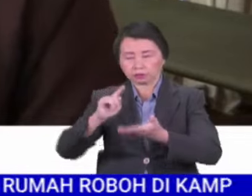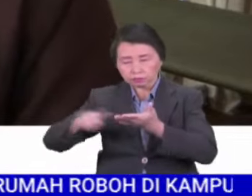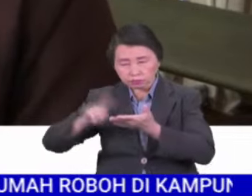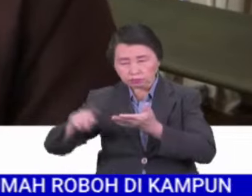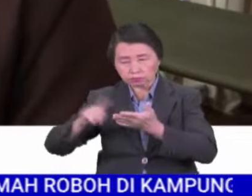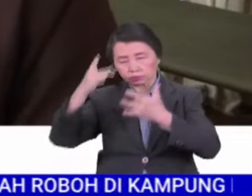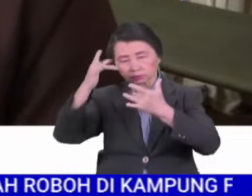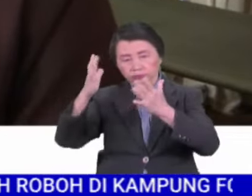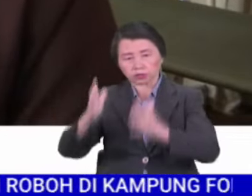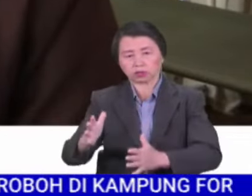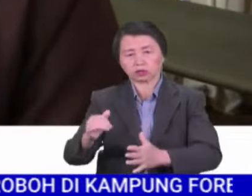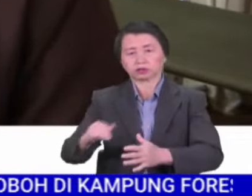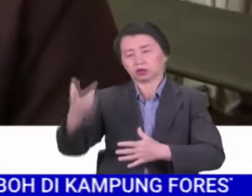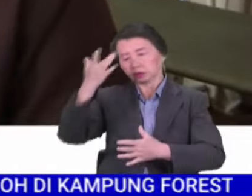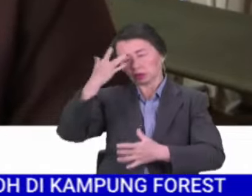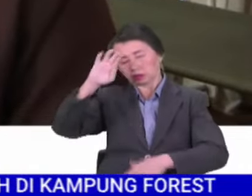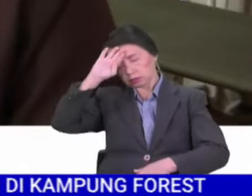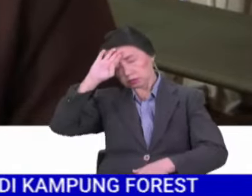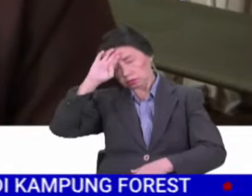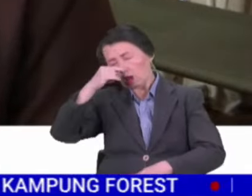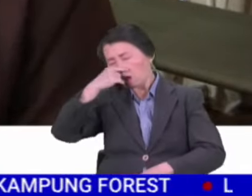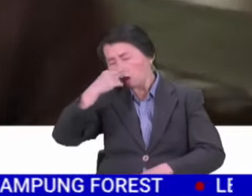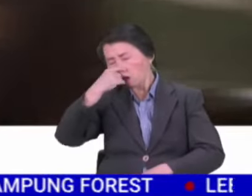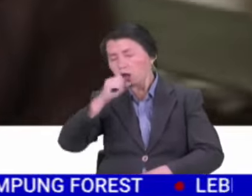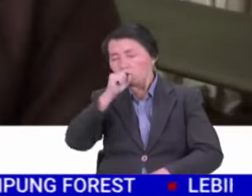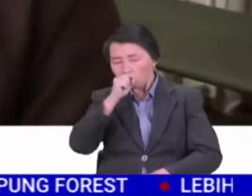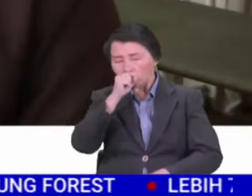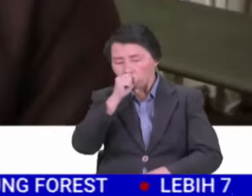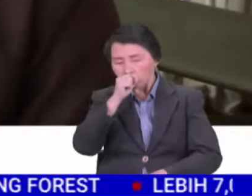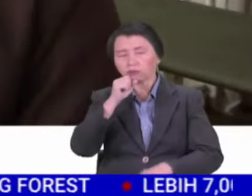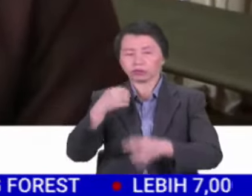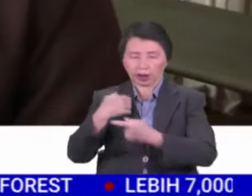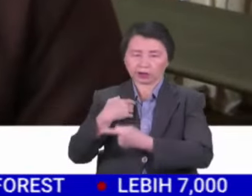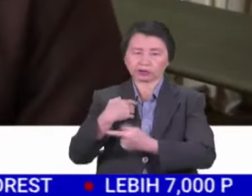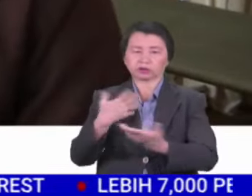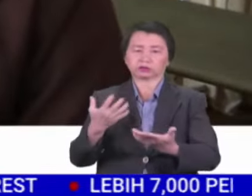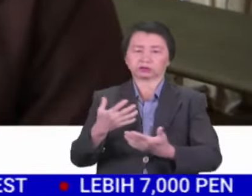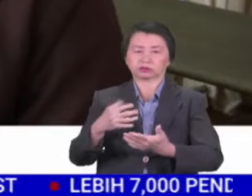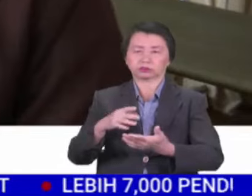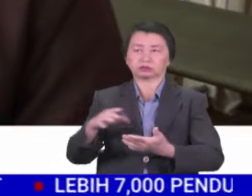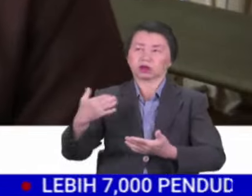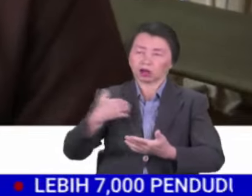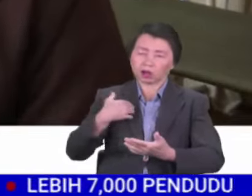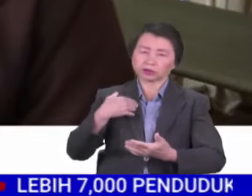penyakit yang kurang sehat seperti demam semua dan batuk untuk musim